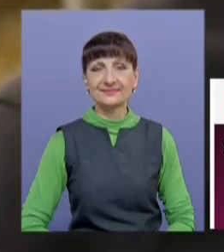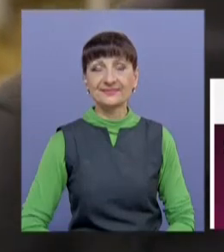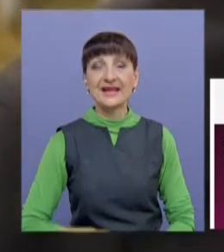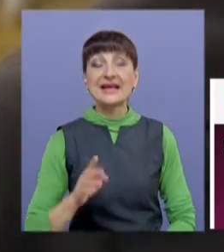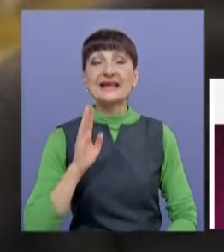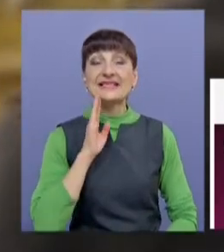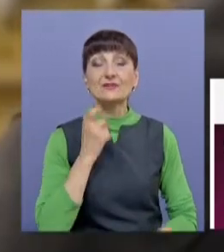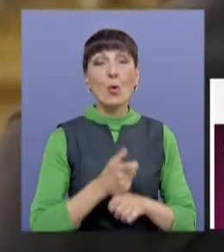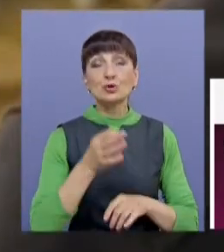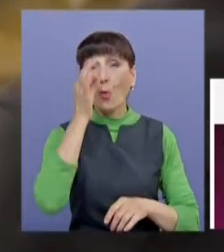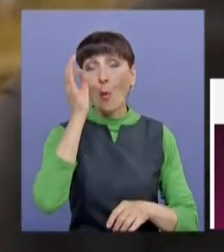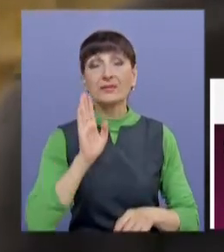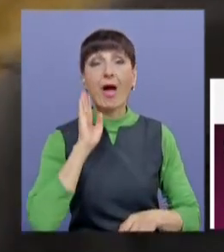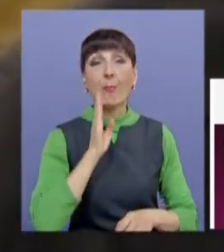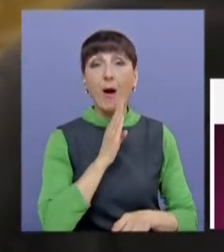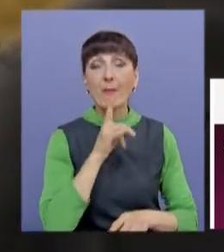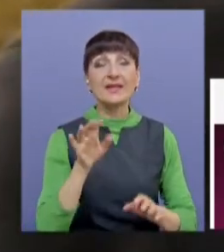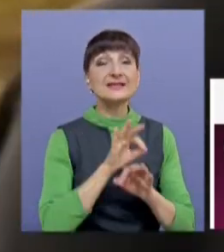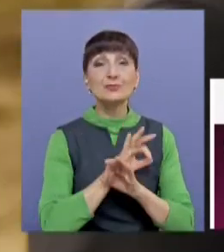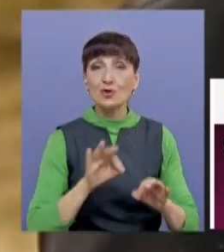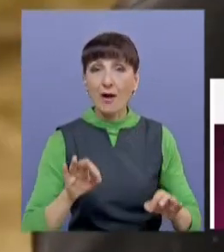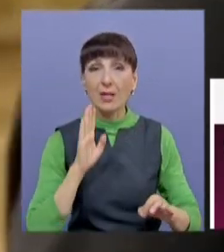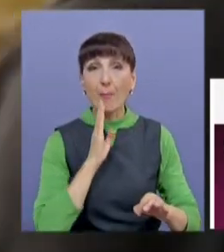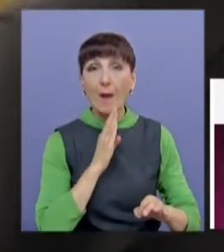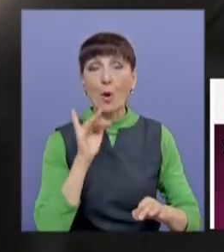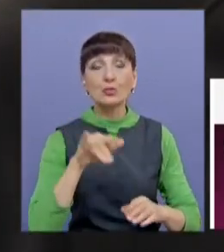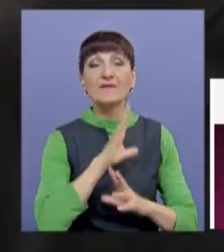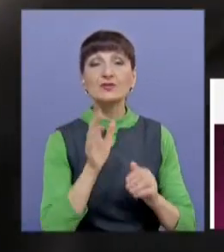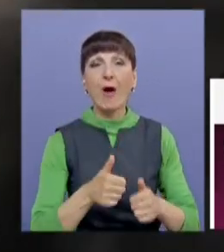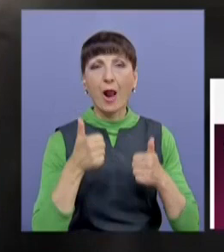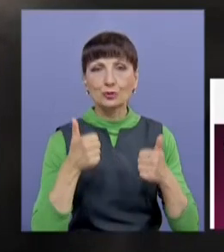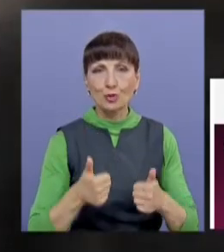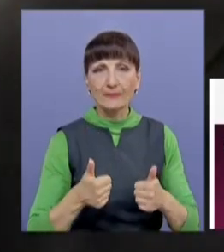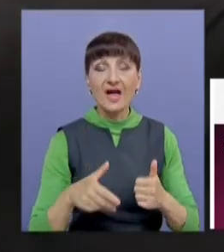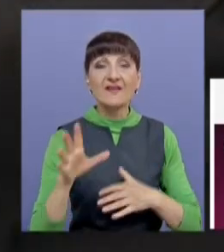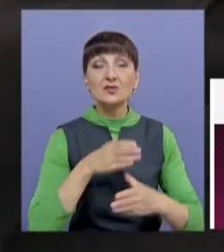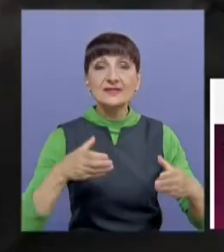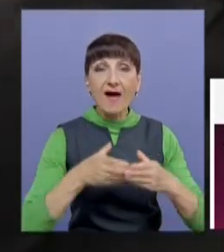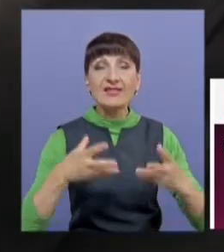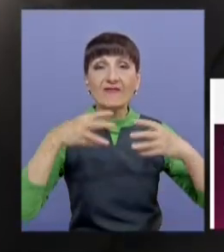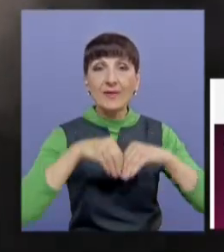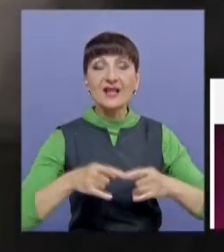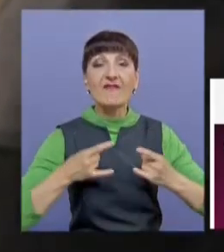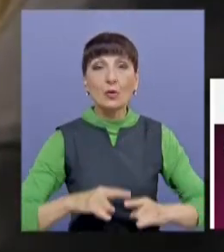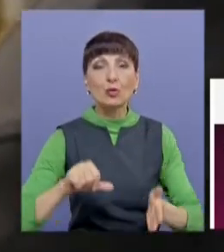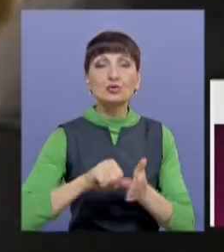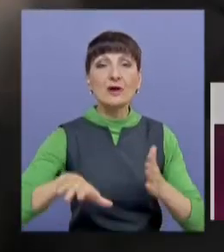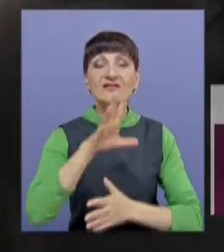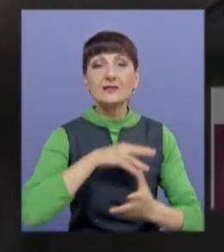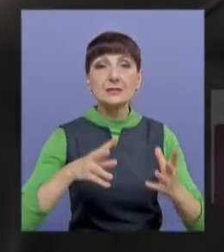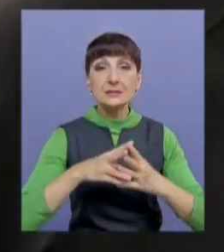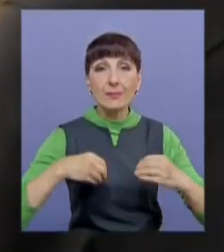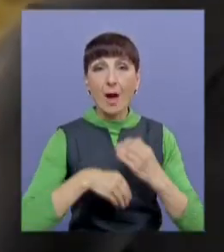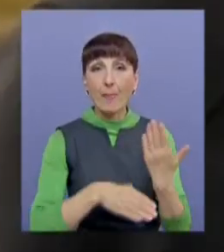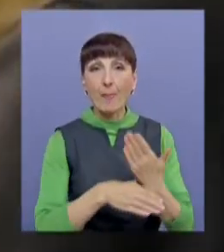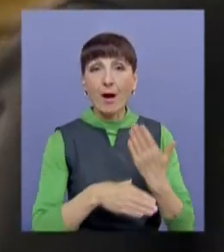Фарина – очень опытная мама, она замечательная, и у нее все хорошо. Все стадо вместе, в родах участвовала вся семья.